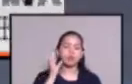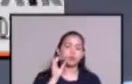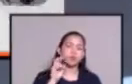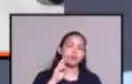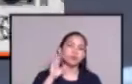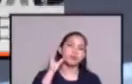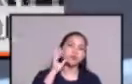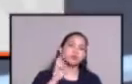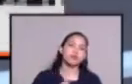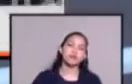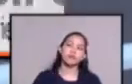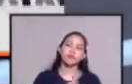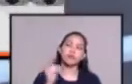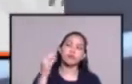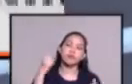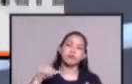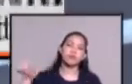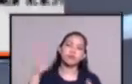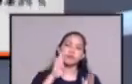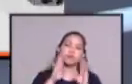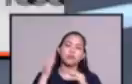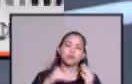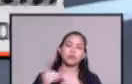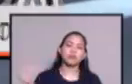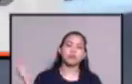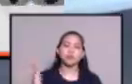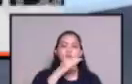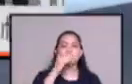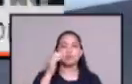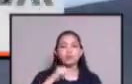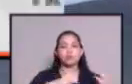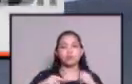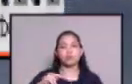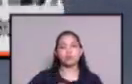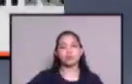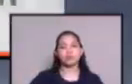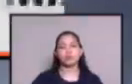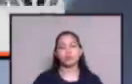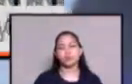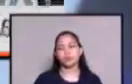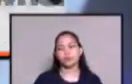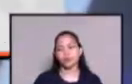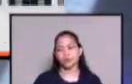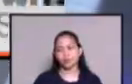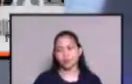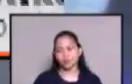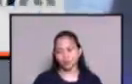si Lucy Cruz Valdez. Anman, kailanman, kapatid, higit sa balita. Aksyon!